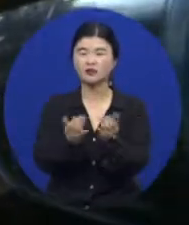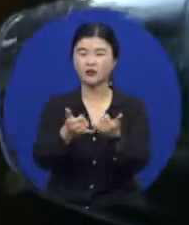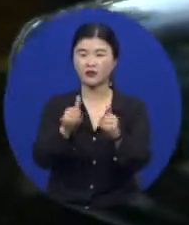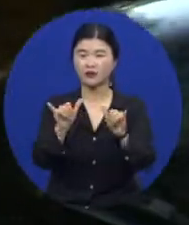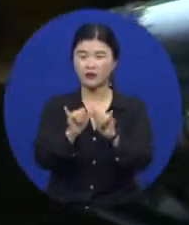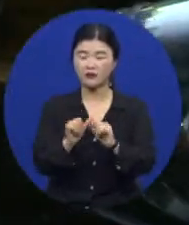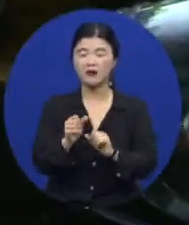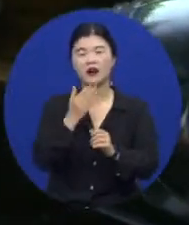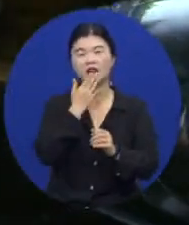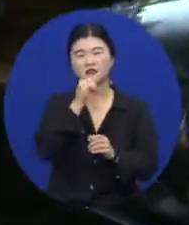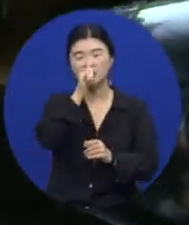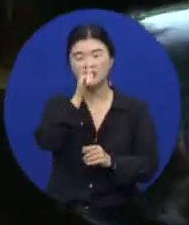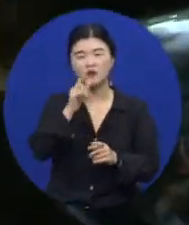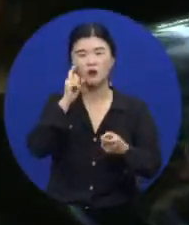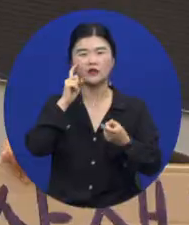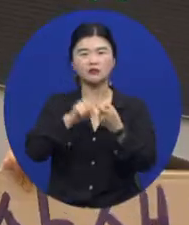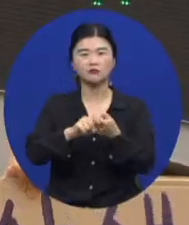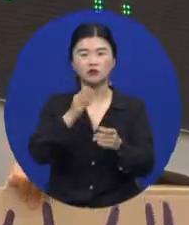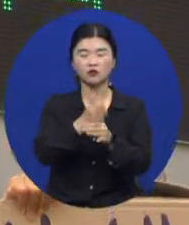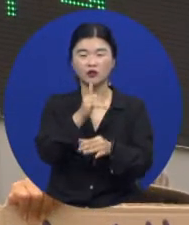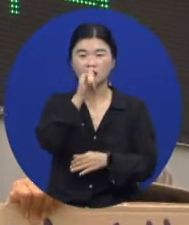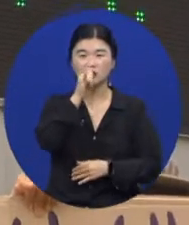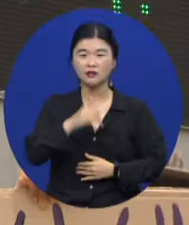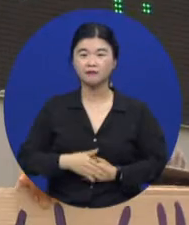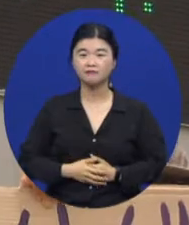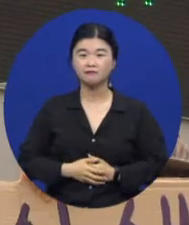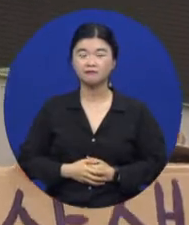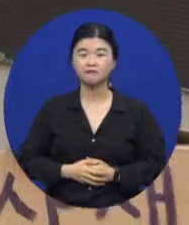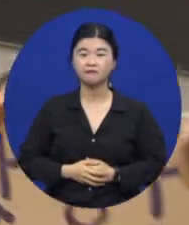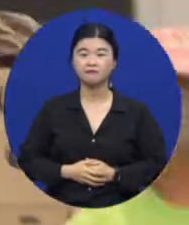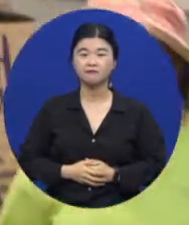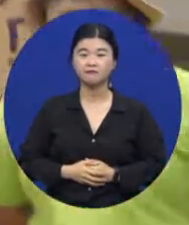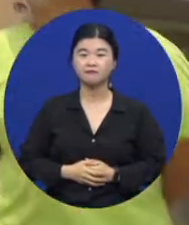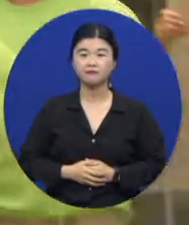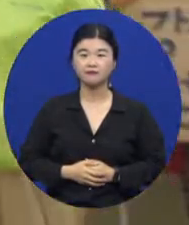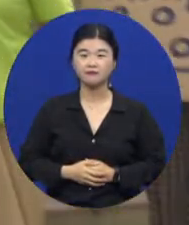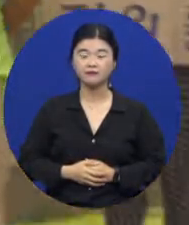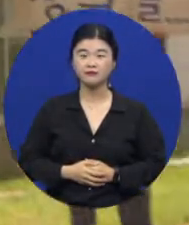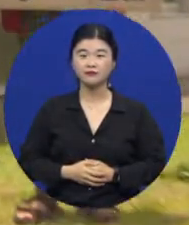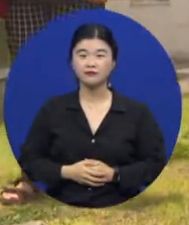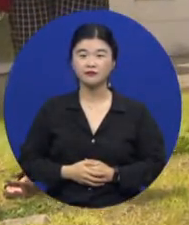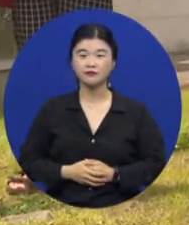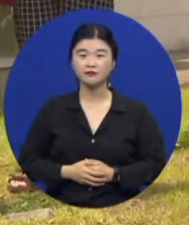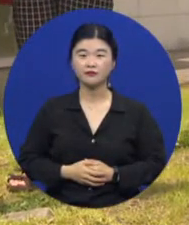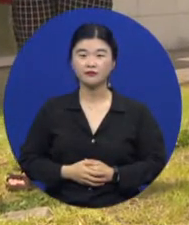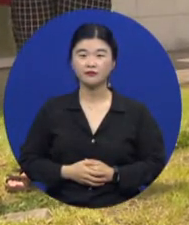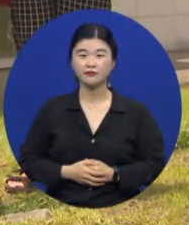방점을 찍을 수 있을지 관심이 쏠리고 있습니다. MBC 뉴스 박주연입니다.